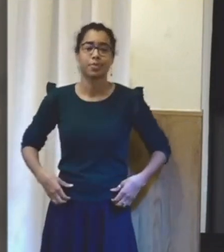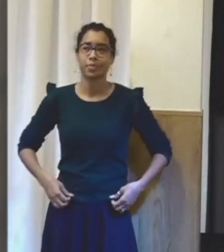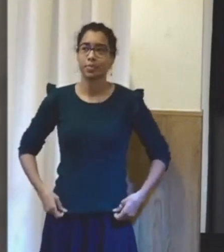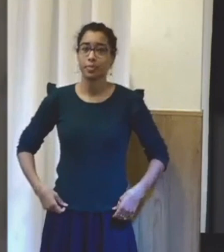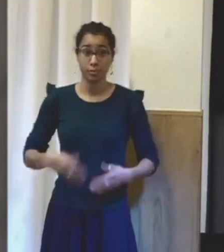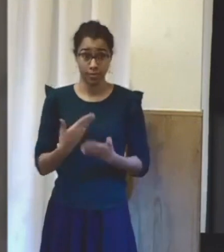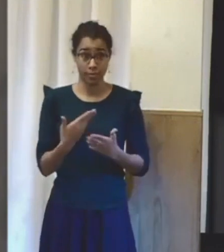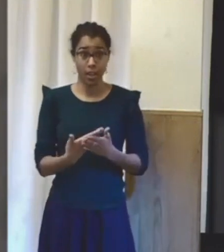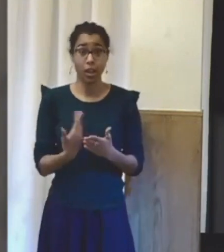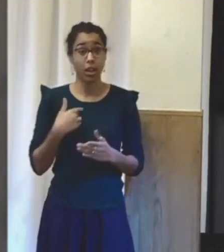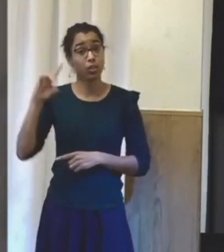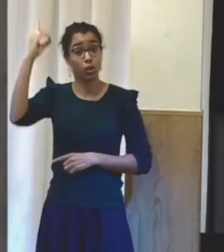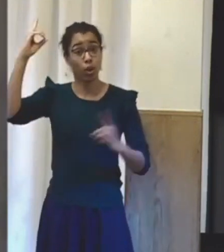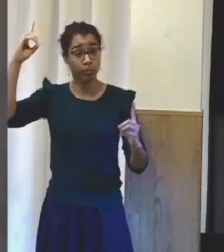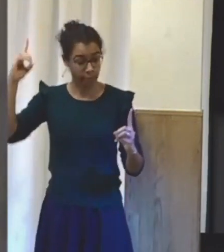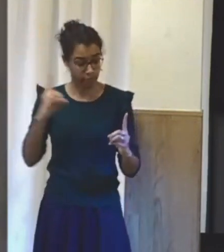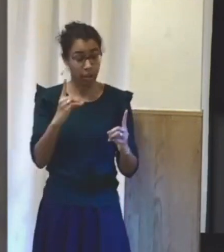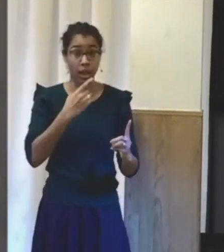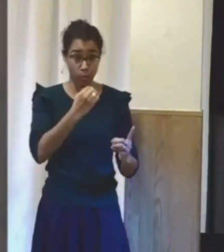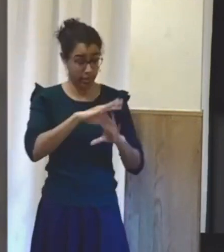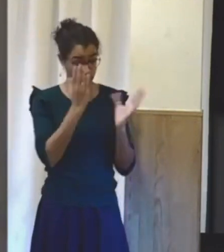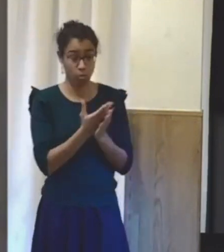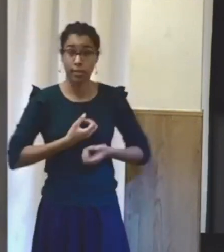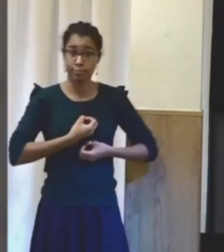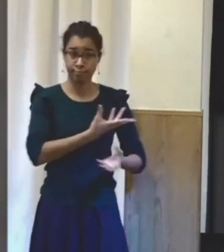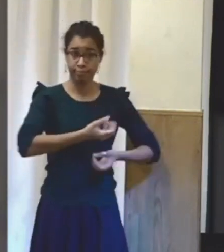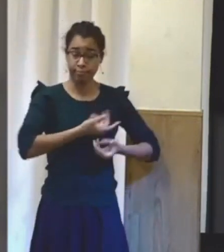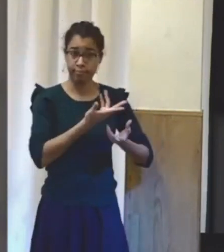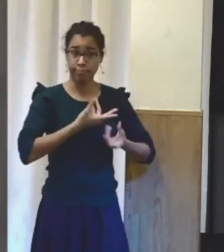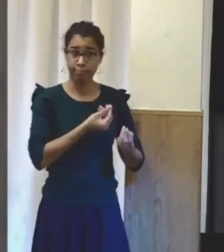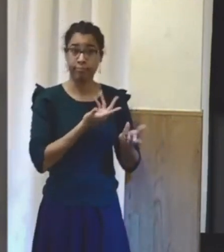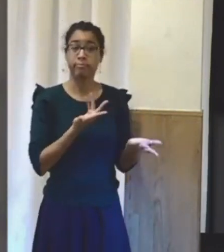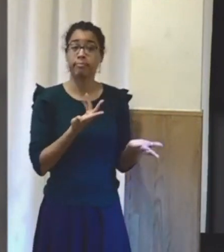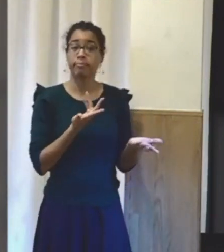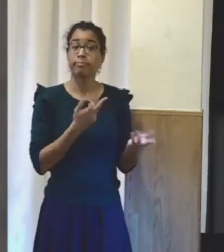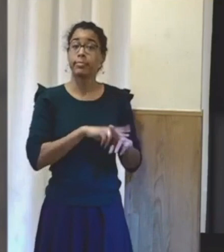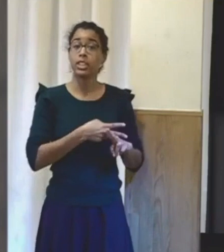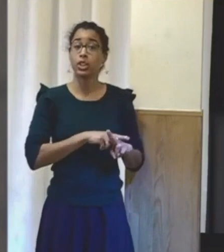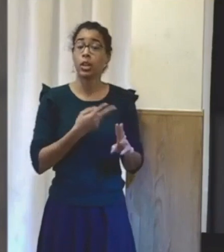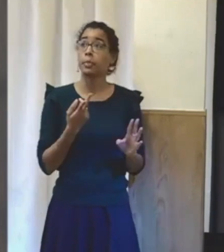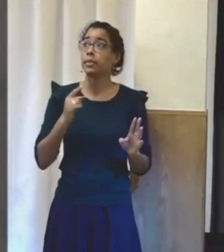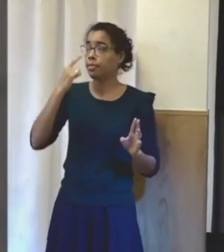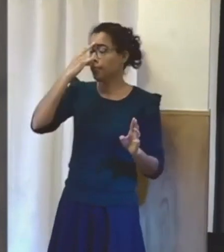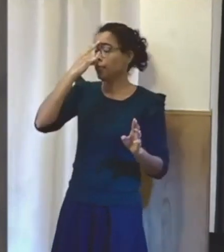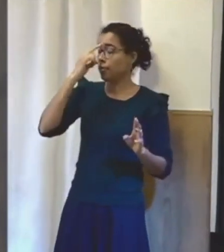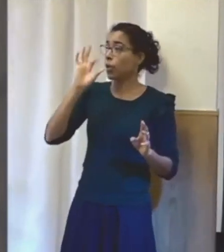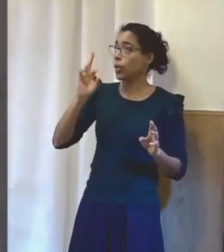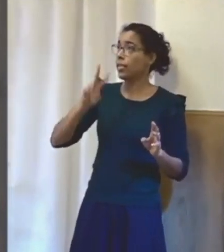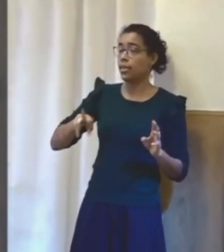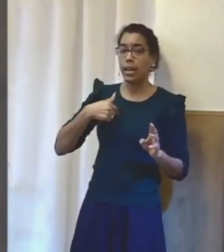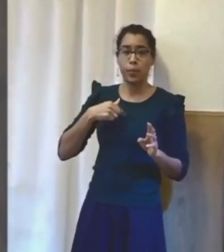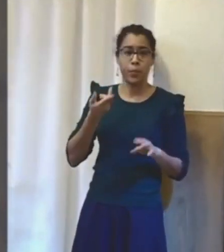Et là, Dieu vient à Job et lui dit toutes ces paroles. Et Job reconnut en déclarant, « Oui,